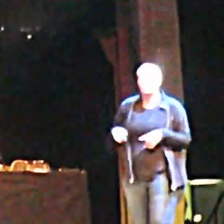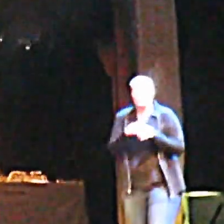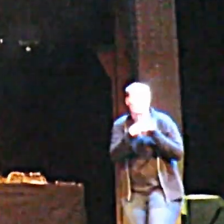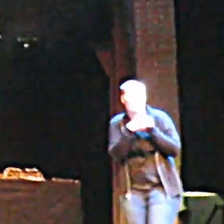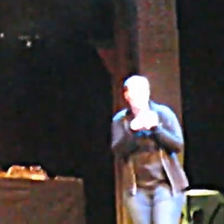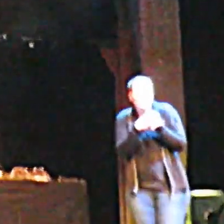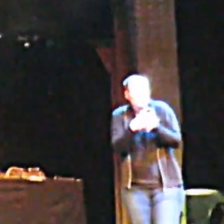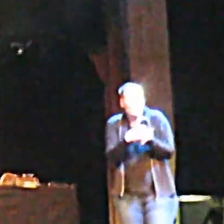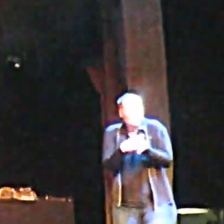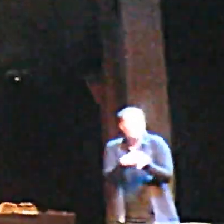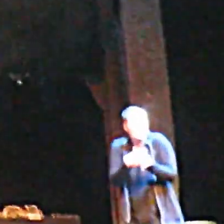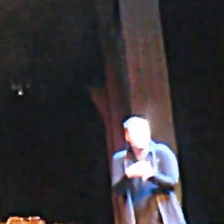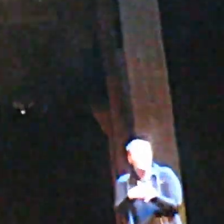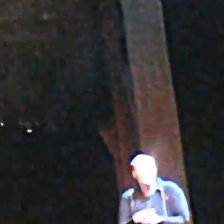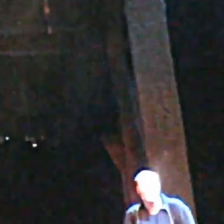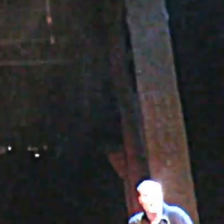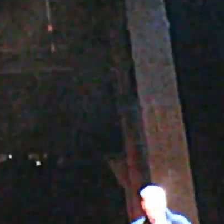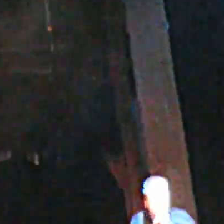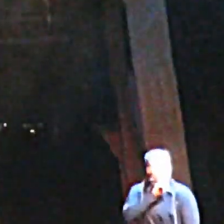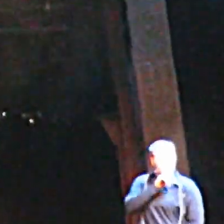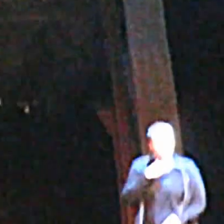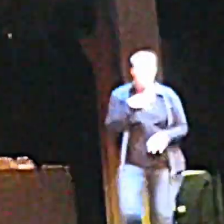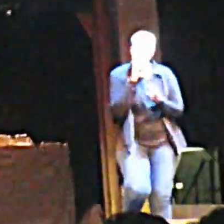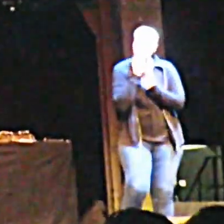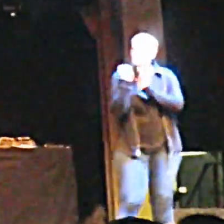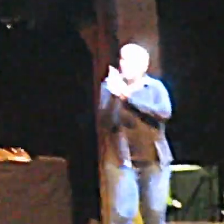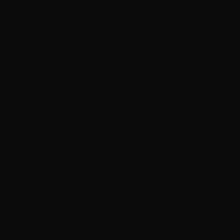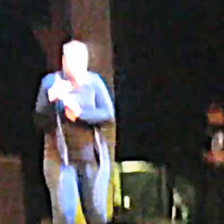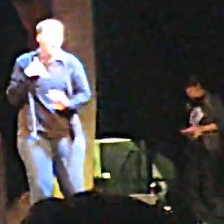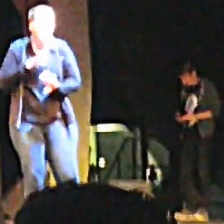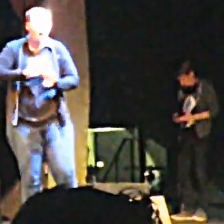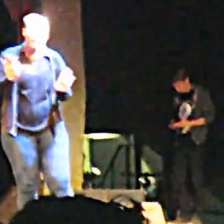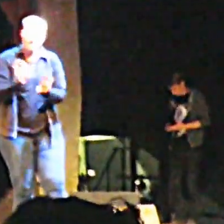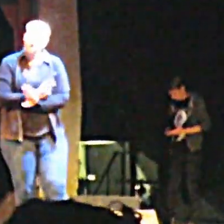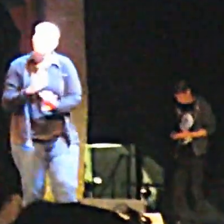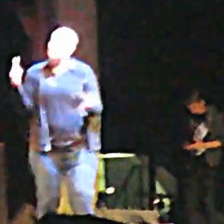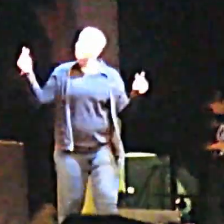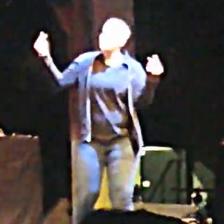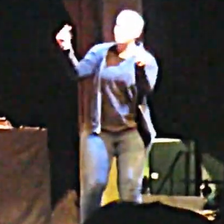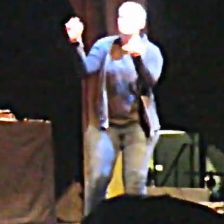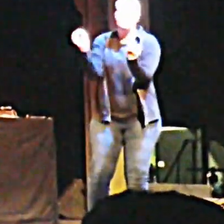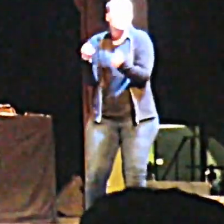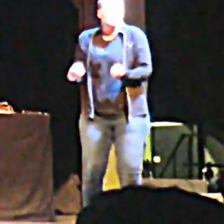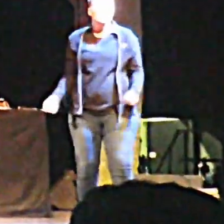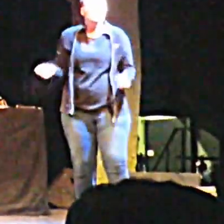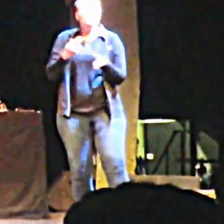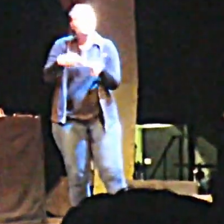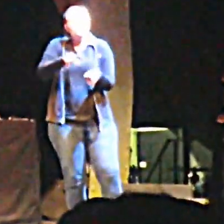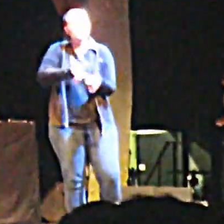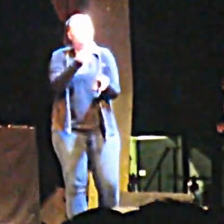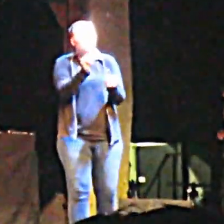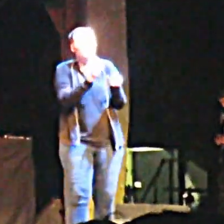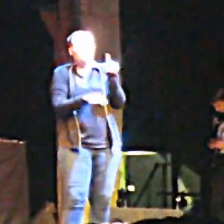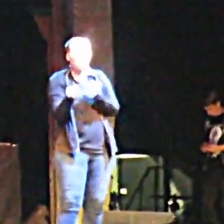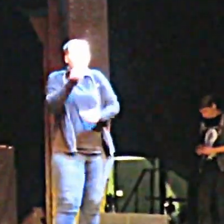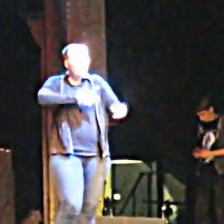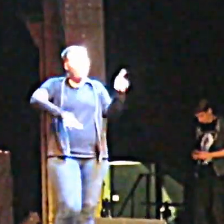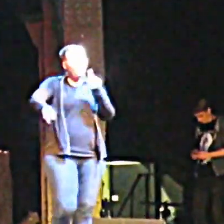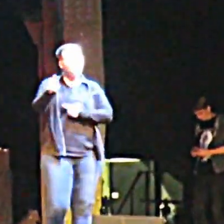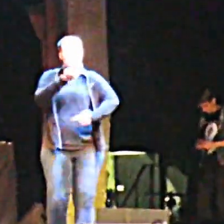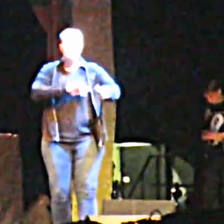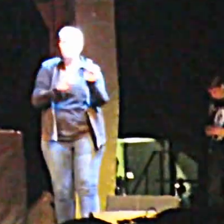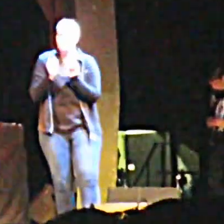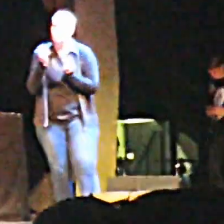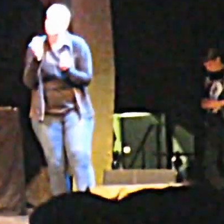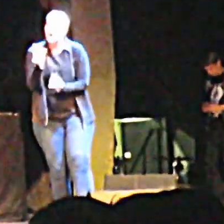Kryptologie, die Geheimhaltung meiner Nachrichten ist das Ziel. Doppeldeutlich, doppeldeutlich, verschlüsselt, spielen wir autogen